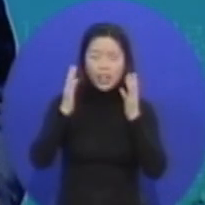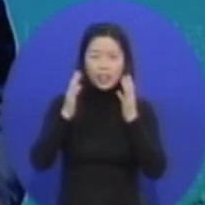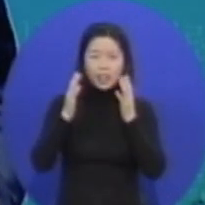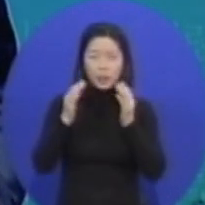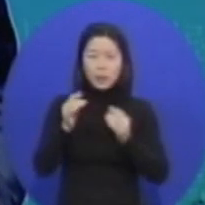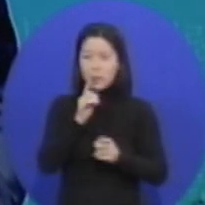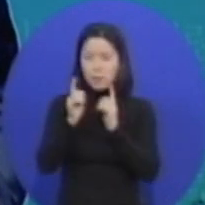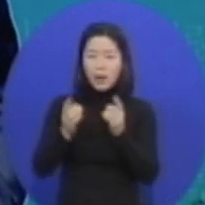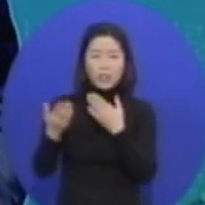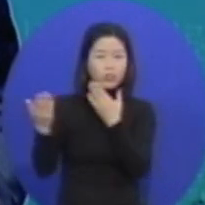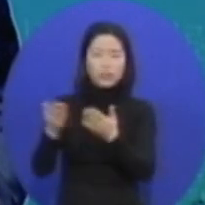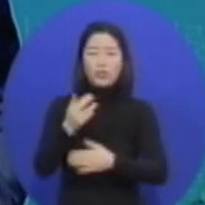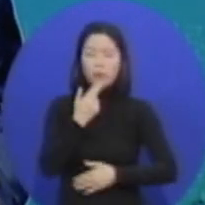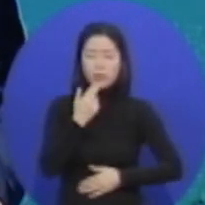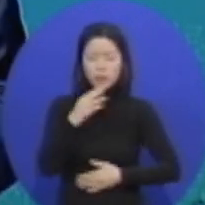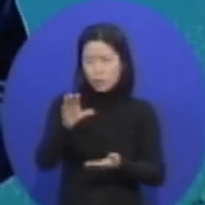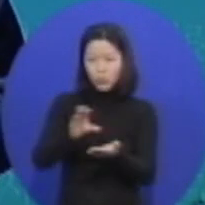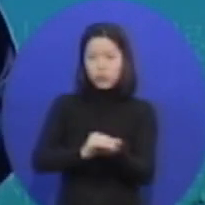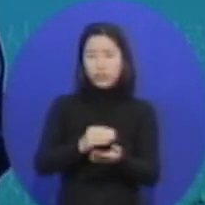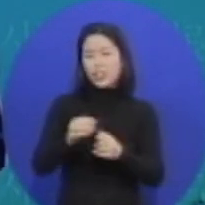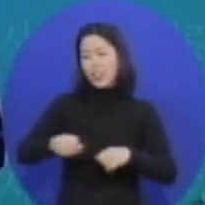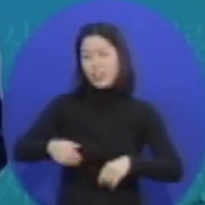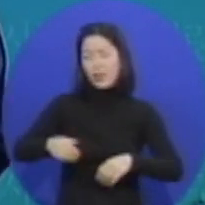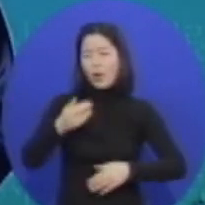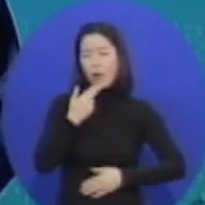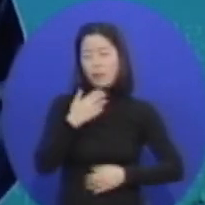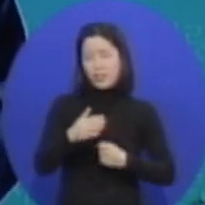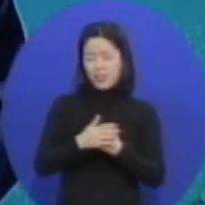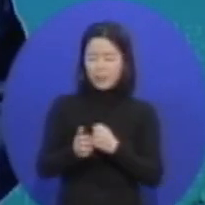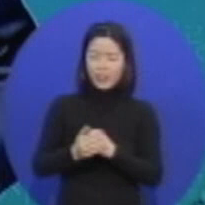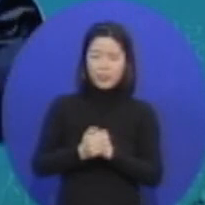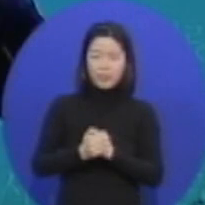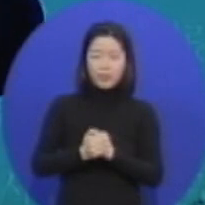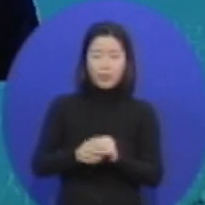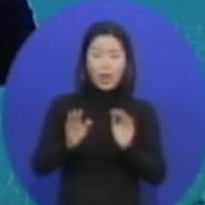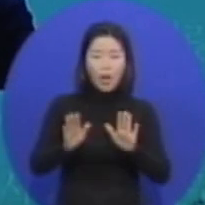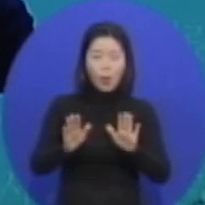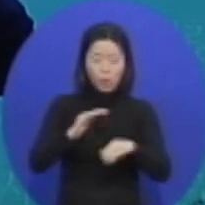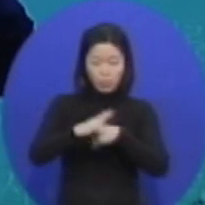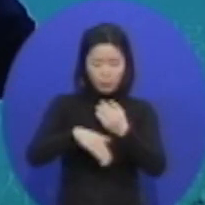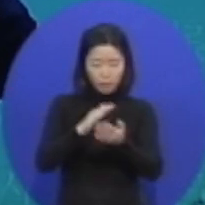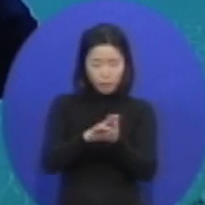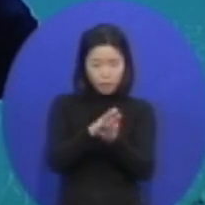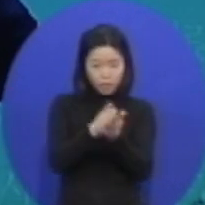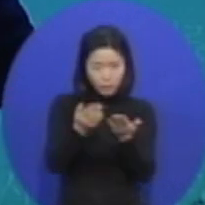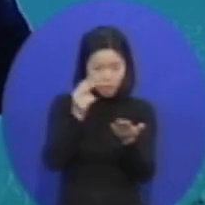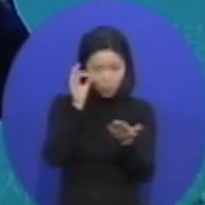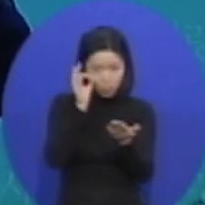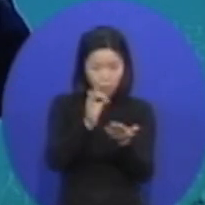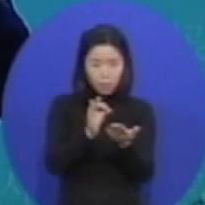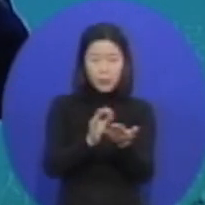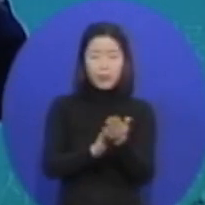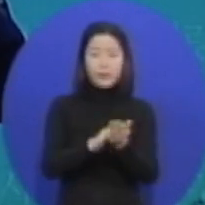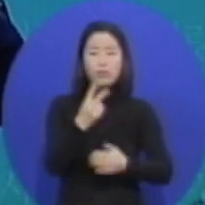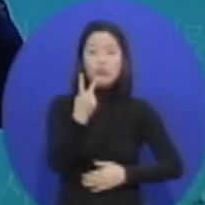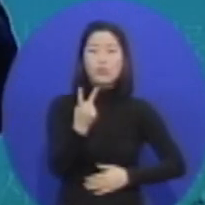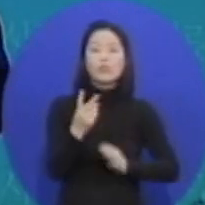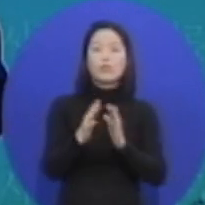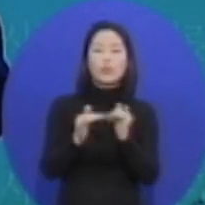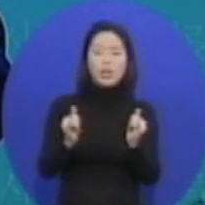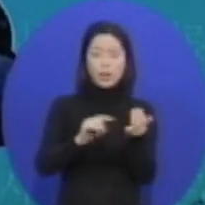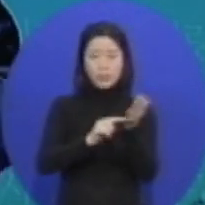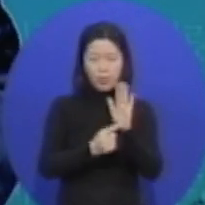했다고 오늘 본문에 보면 두 사람이 나옵니다 한 사람은